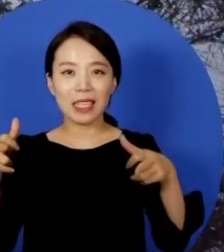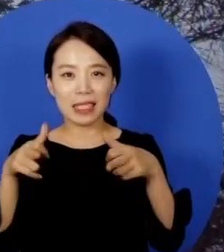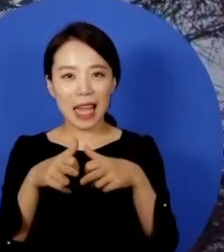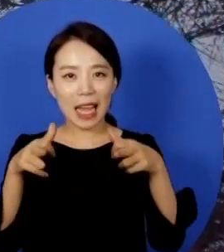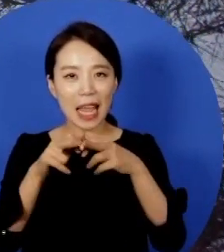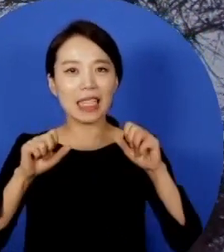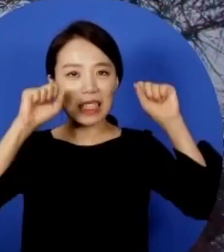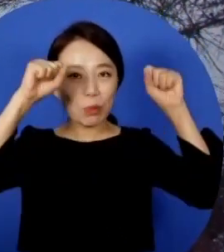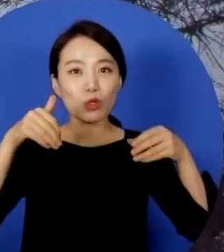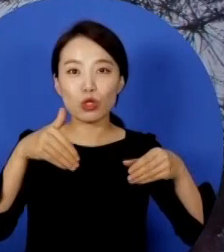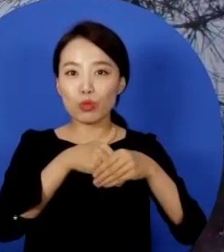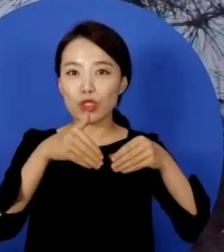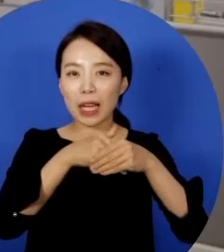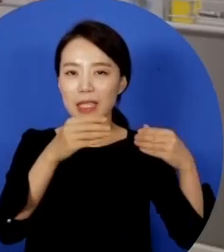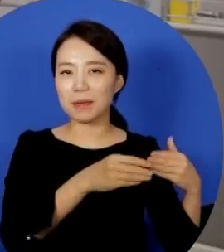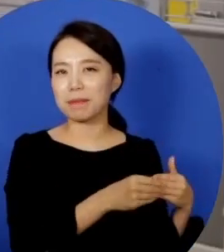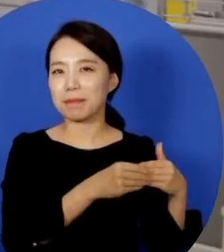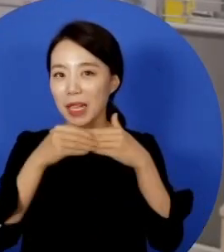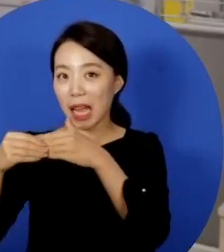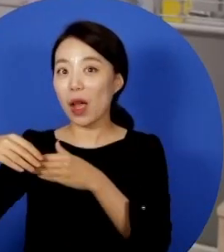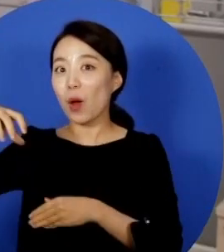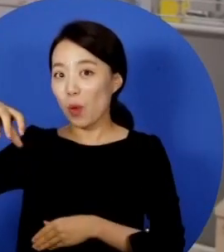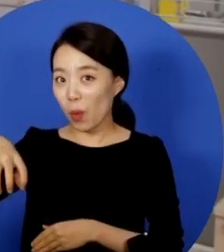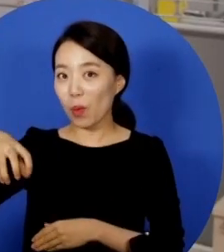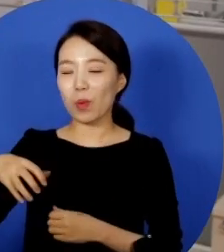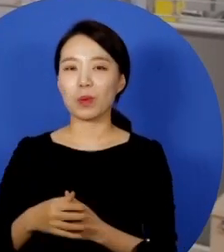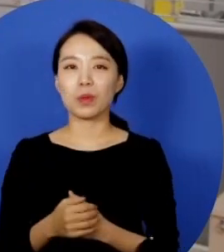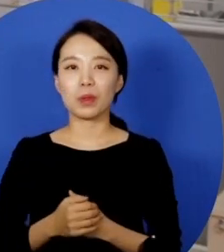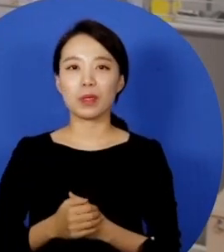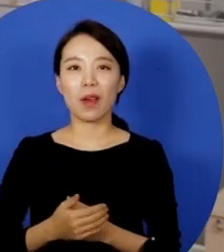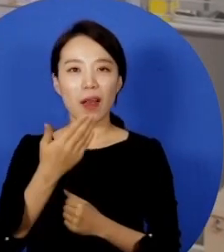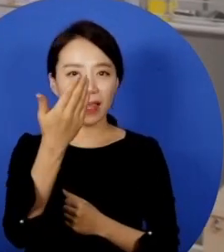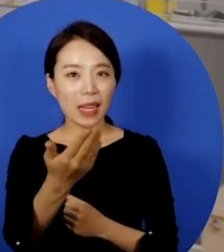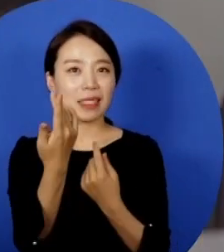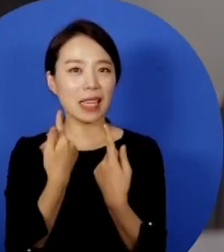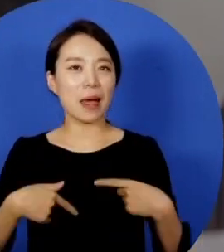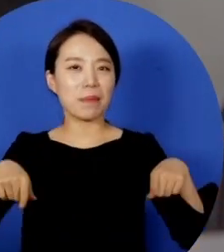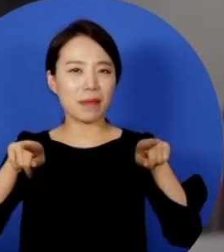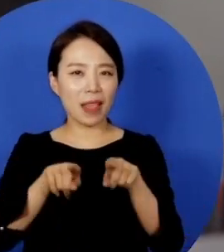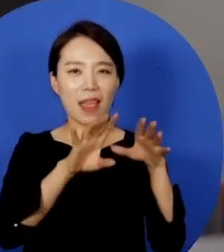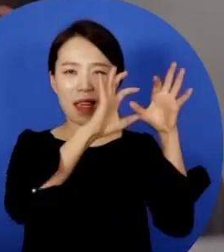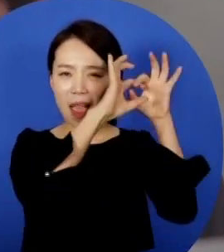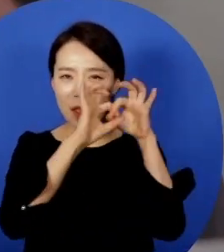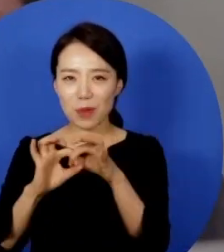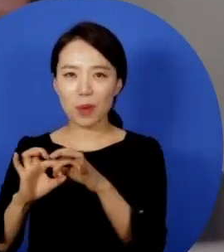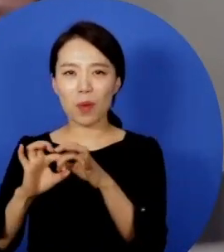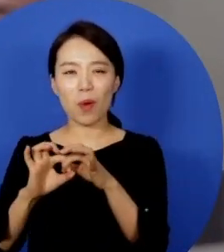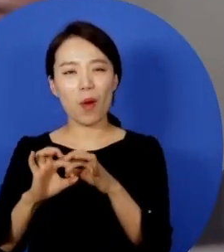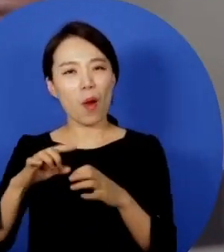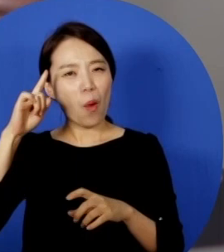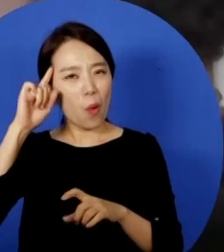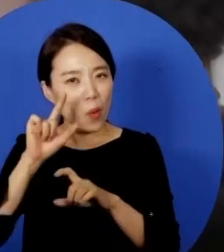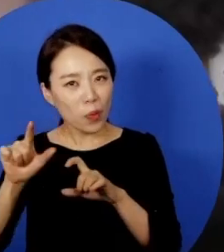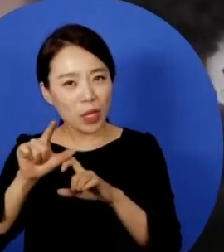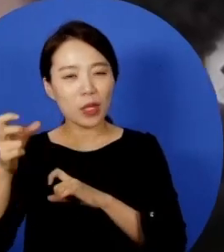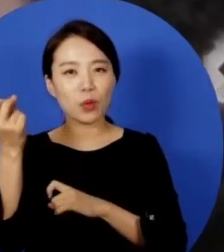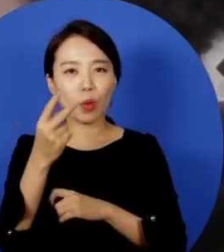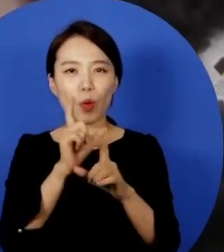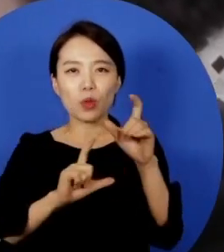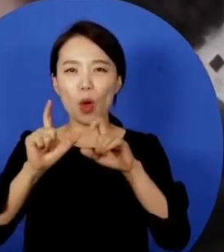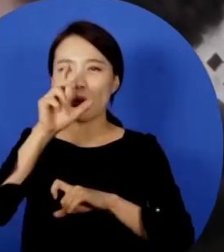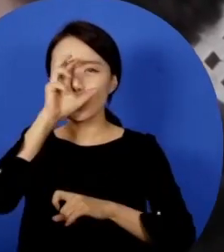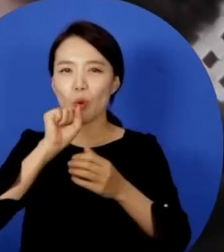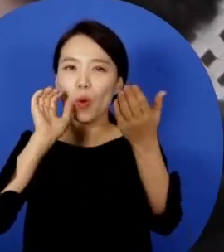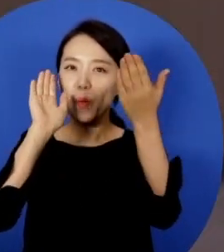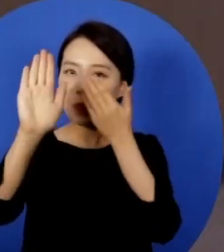우리는 장애인 스포츠 문화를 선도하는 대표 기관으로서 당신과 함께 계속해서 고민하고 더